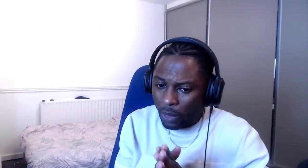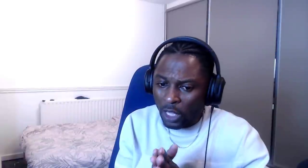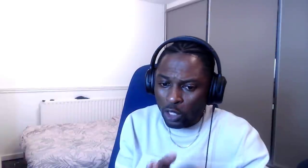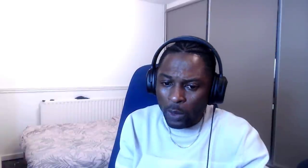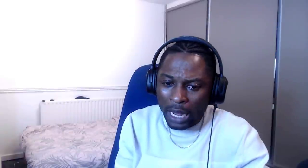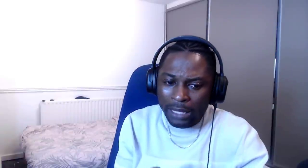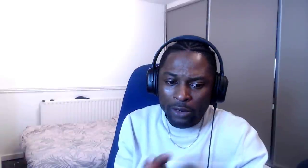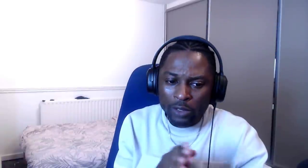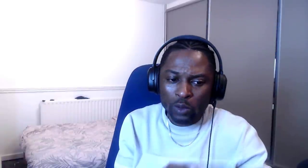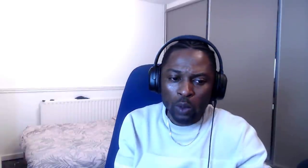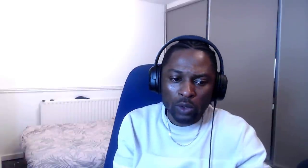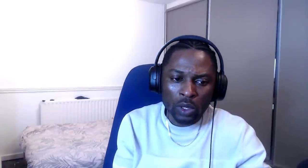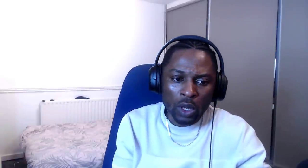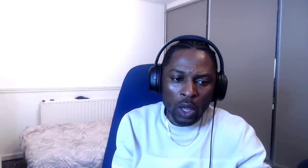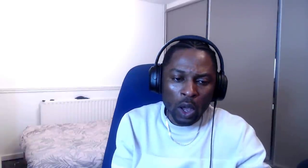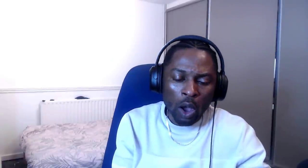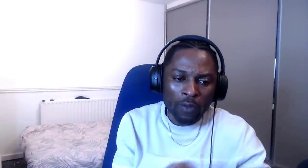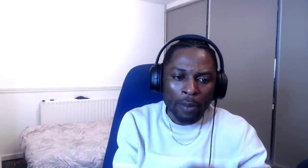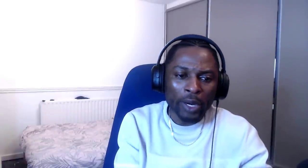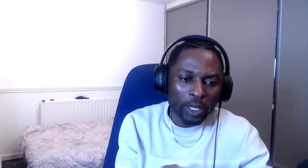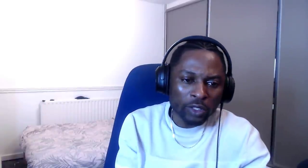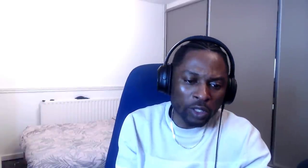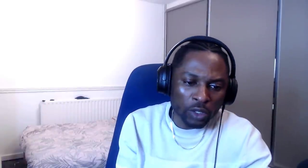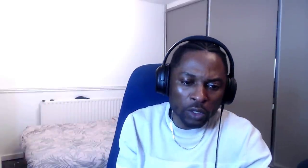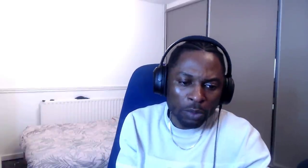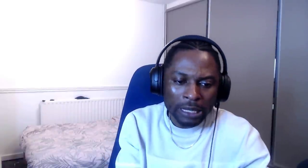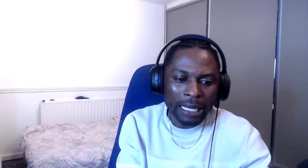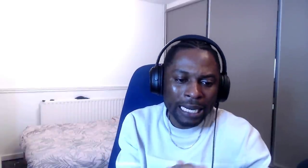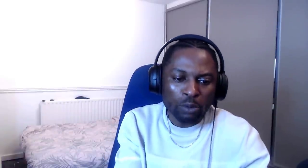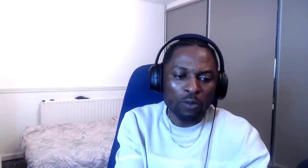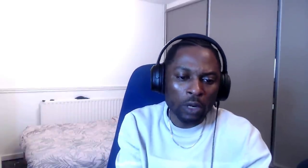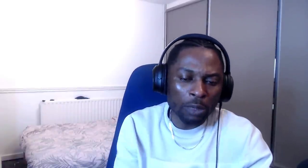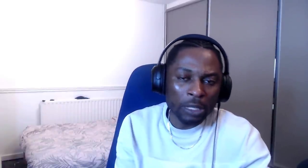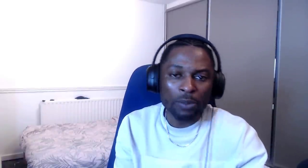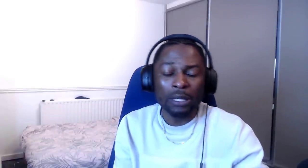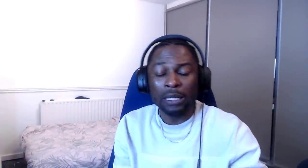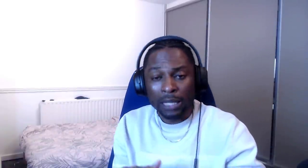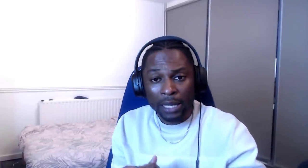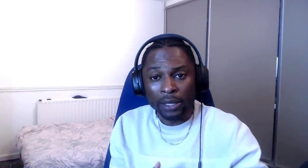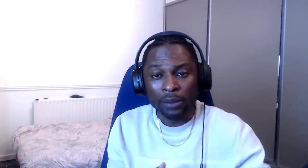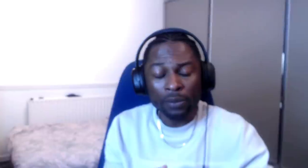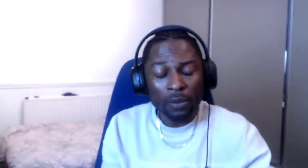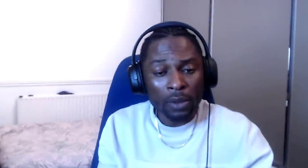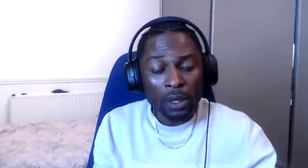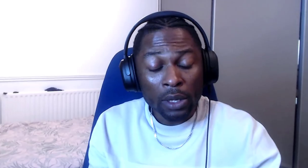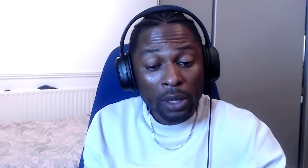dabei achtet of america the visitor sowohl